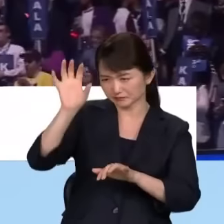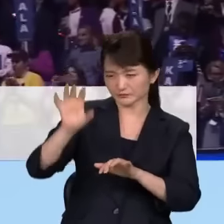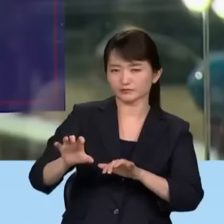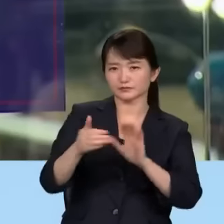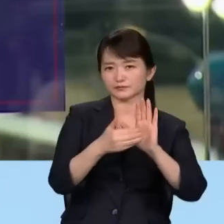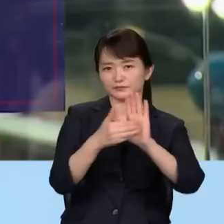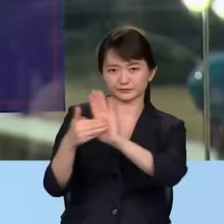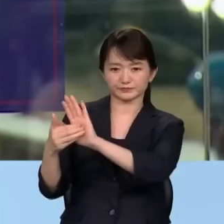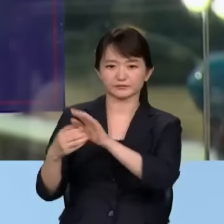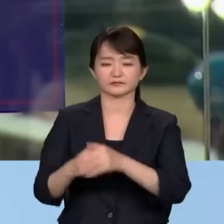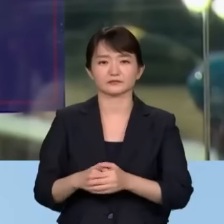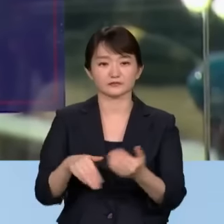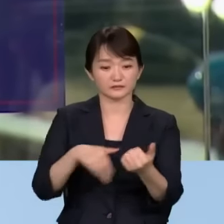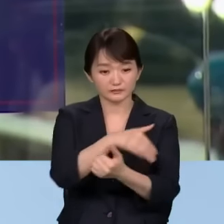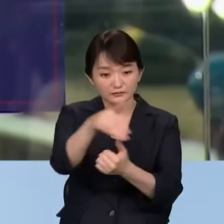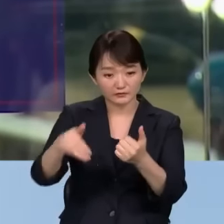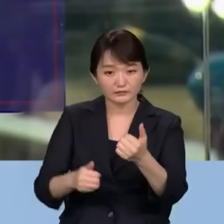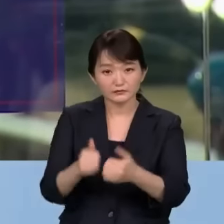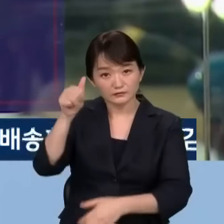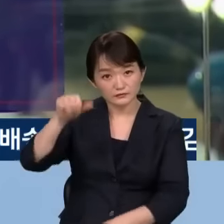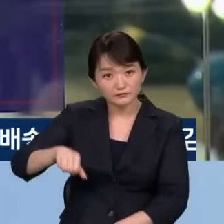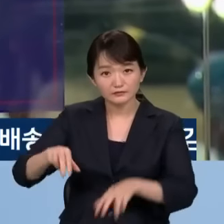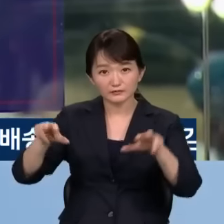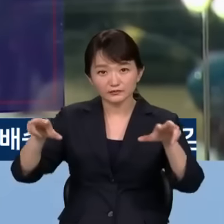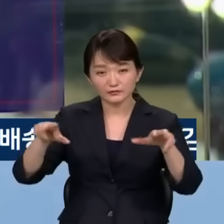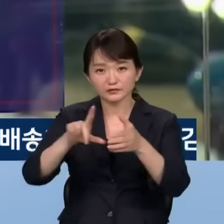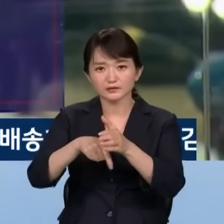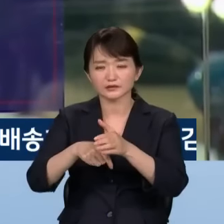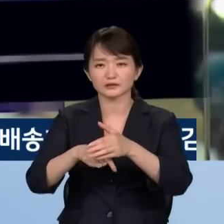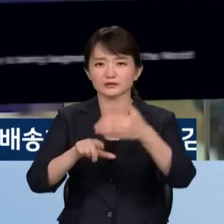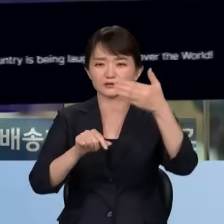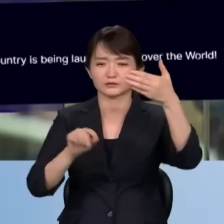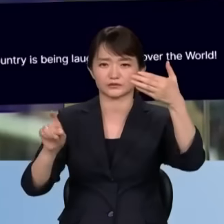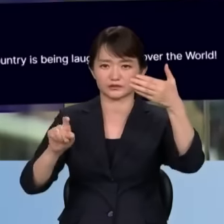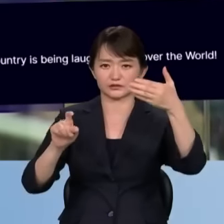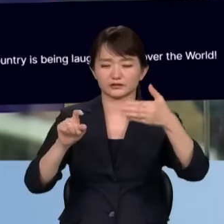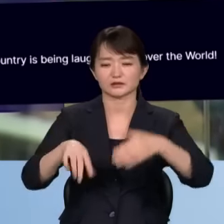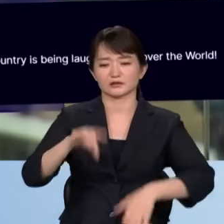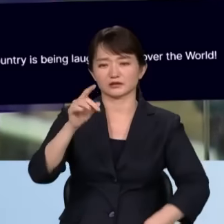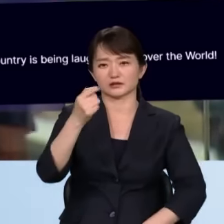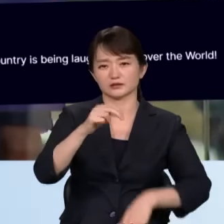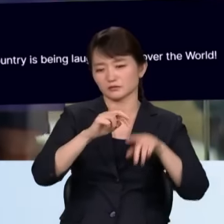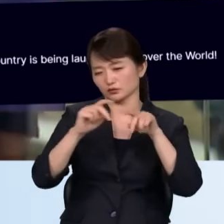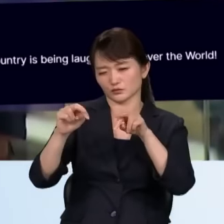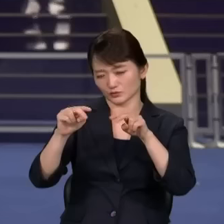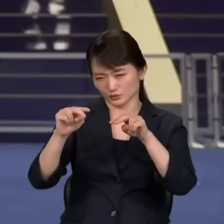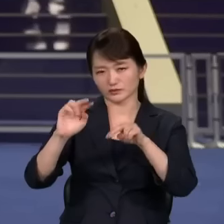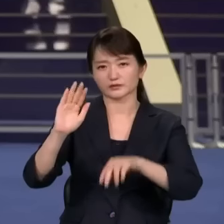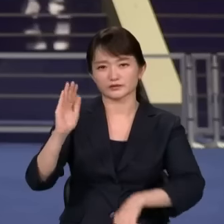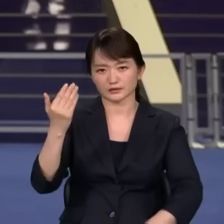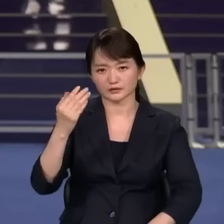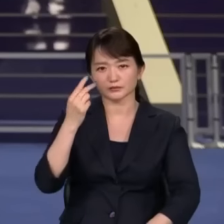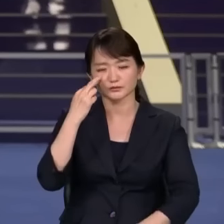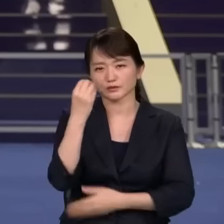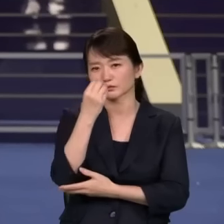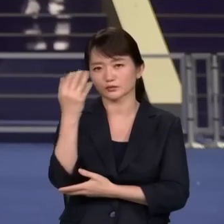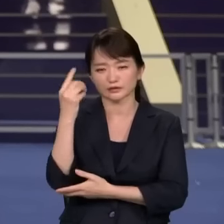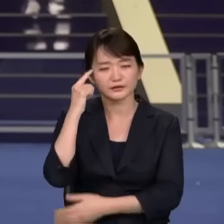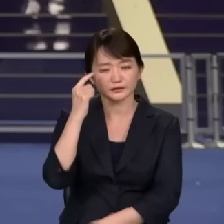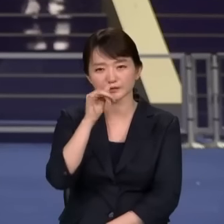했습니다. 판세를 가늠할 수 있는 진검 승부는 현지 시간으로 다음 달 10일 열리는 첫 TV 토론이 될 거라고 미국 언론들은